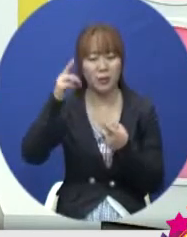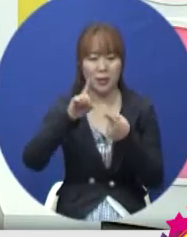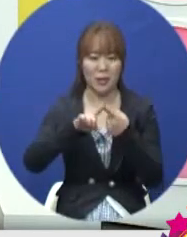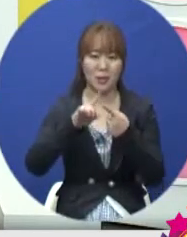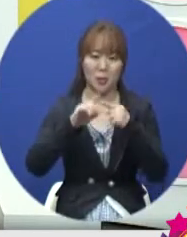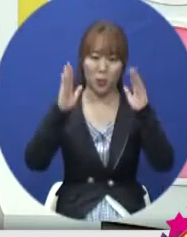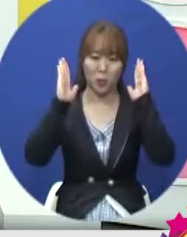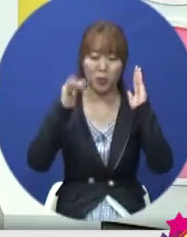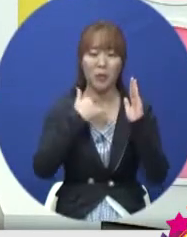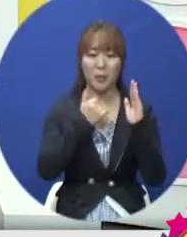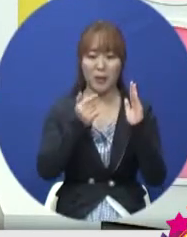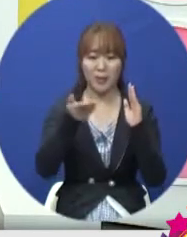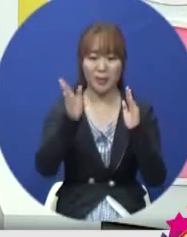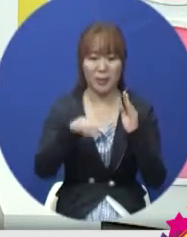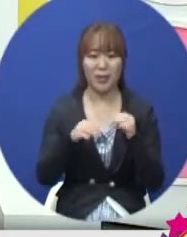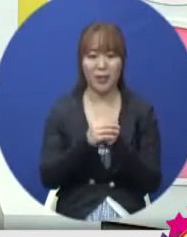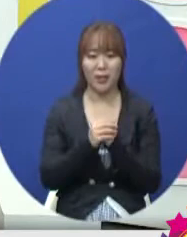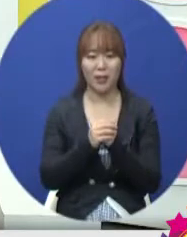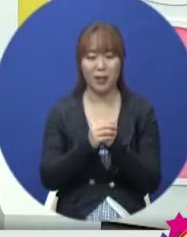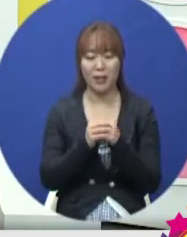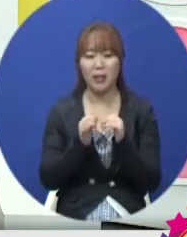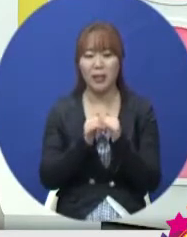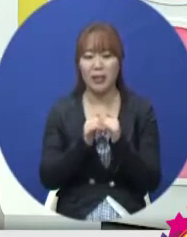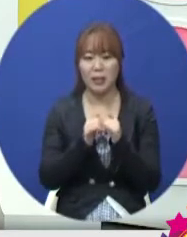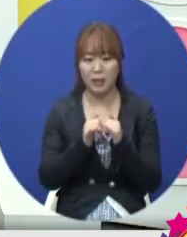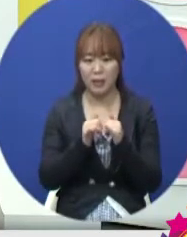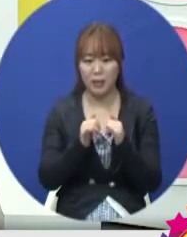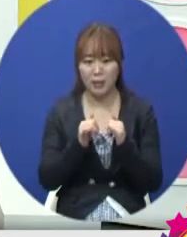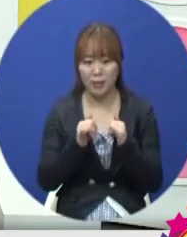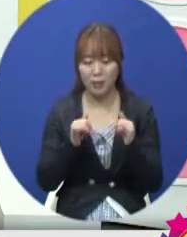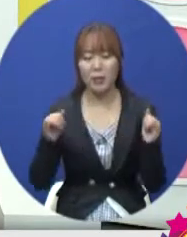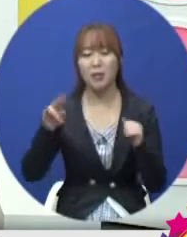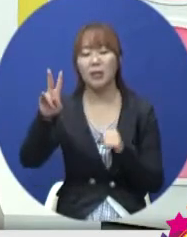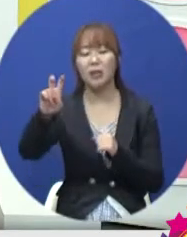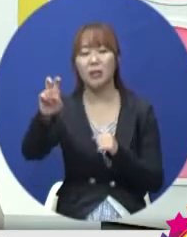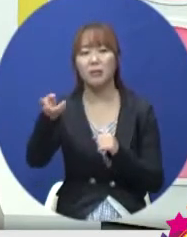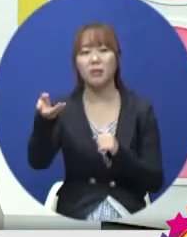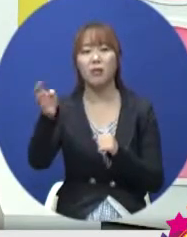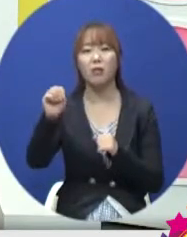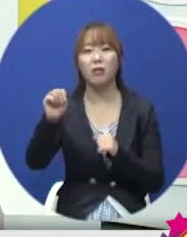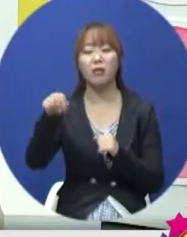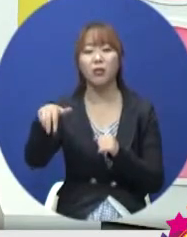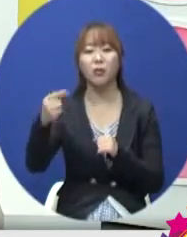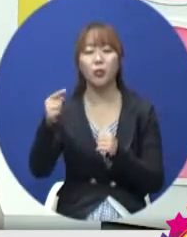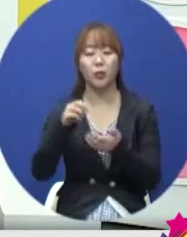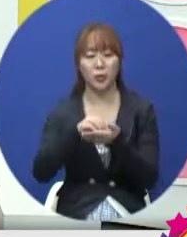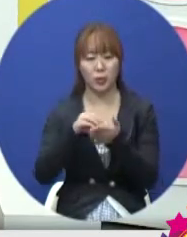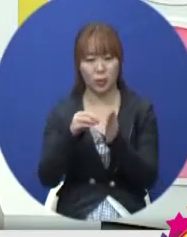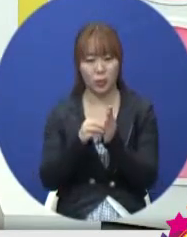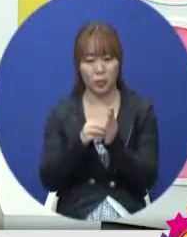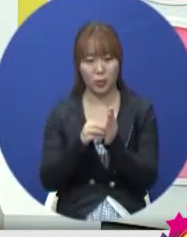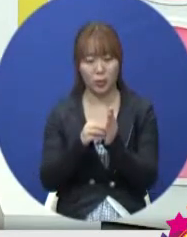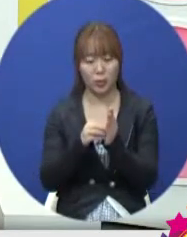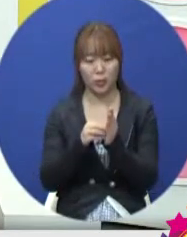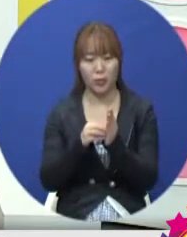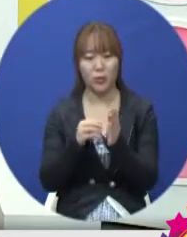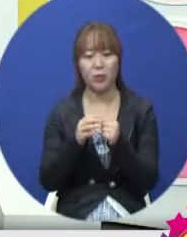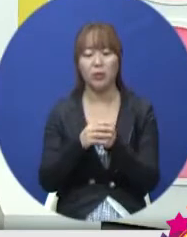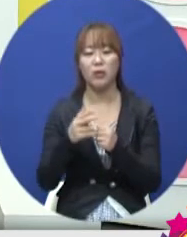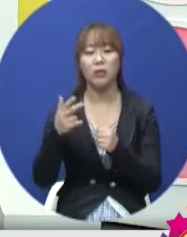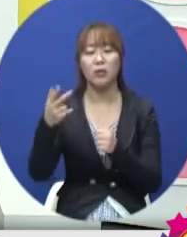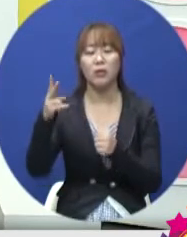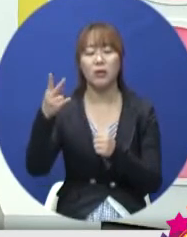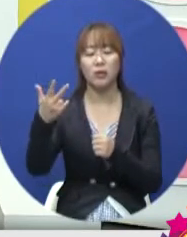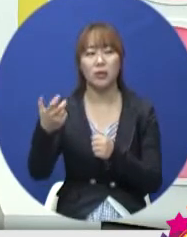사람이 26억 초 정도 살거든요. 26억 그리고 초. 그리고 시간수는 한 72만